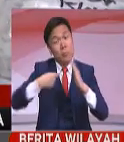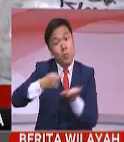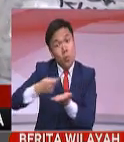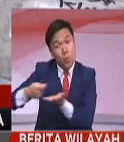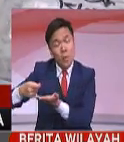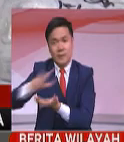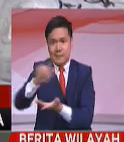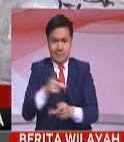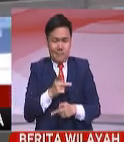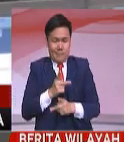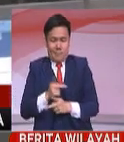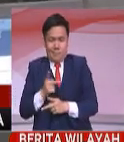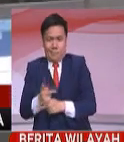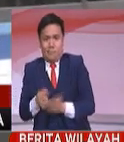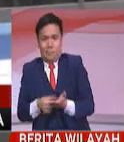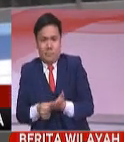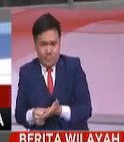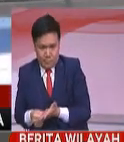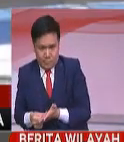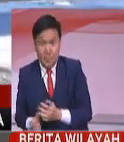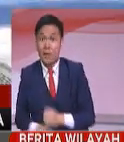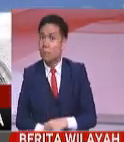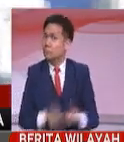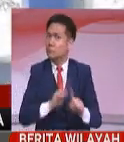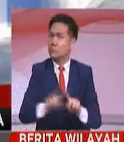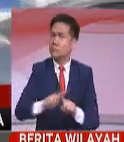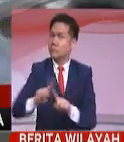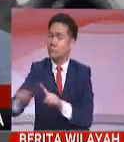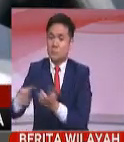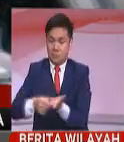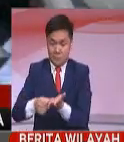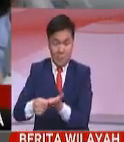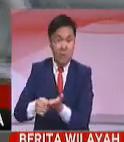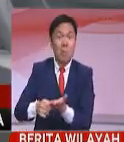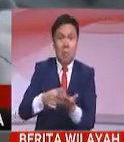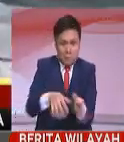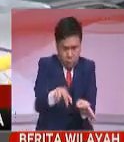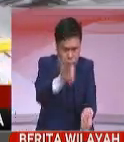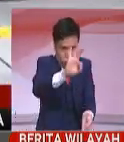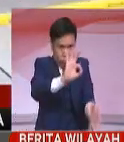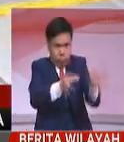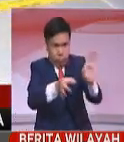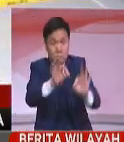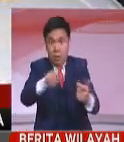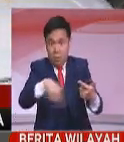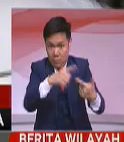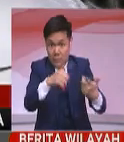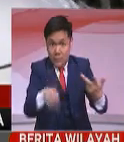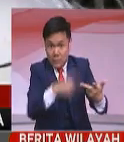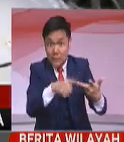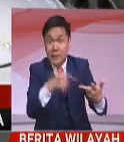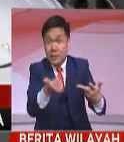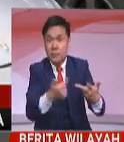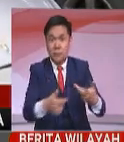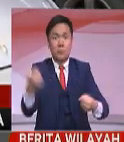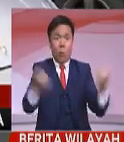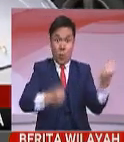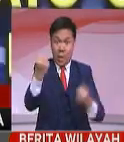sebagai stor penyimpanan dadah. Berbagai jenis dadah, peralatan memproses dan kenderaan mewah dirampas serta